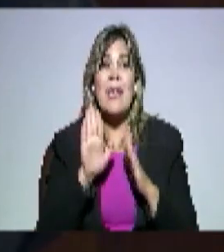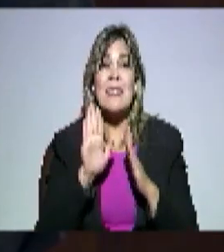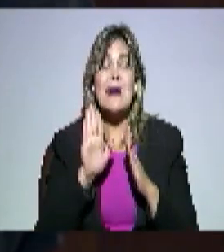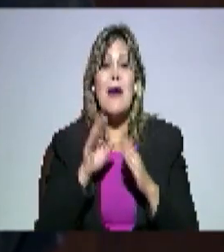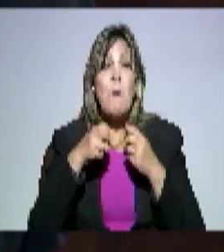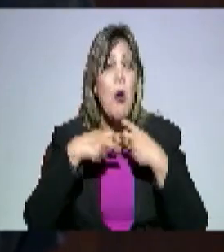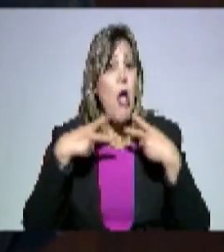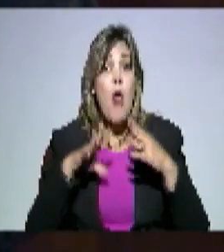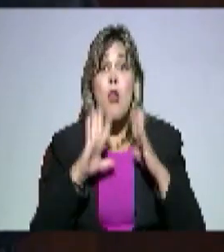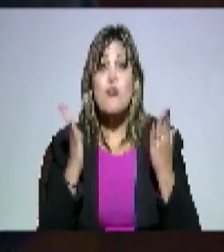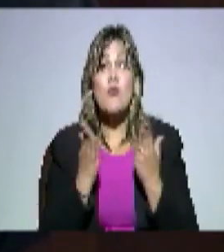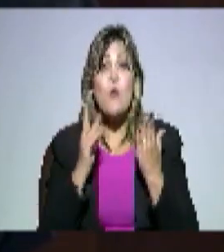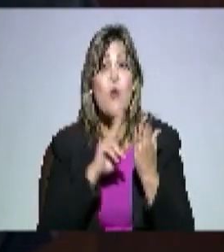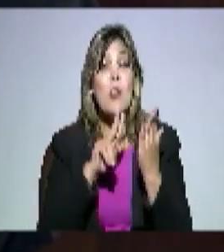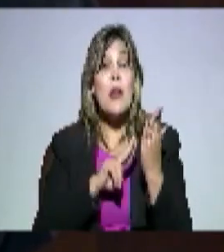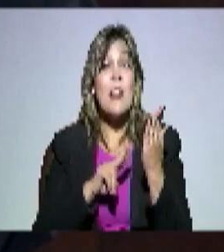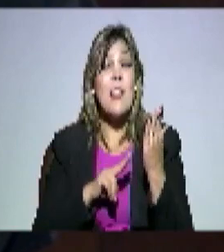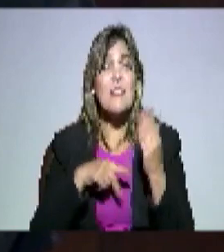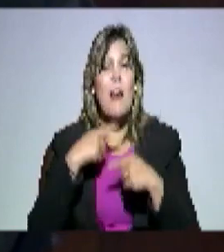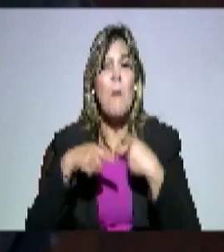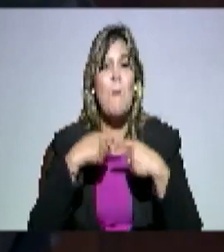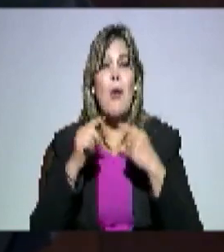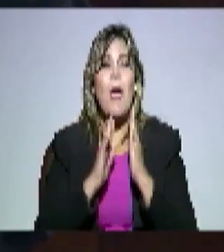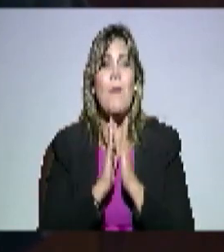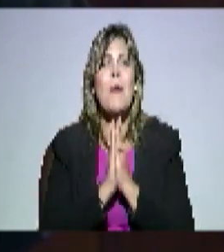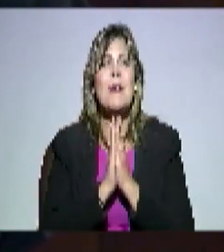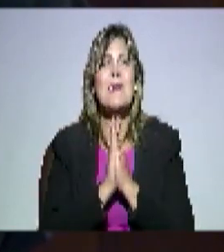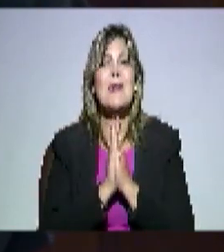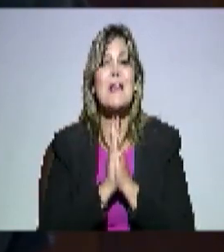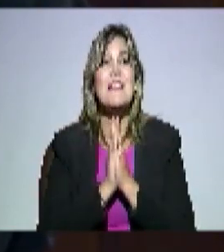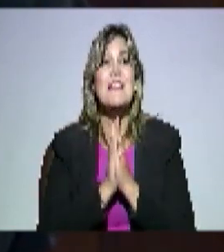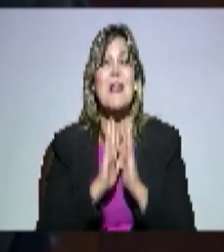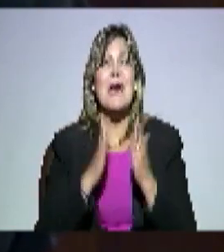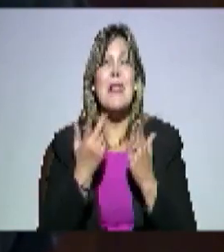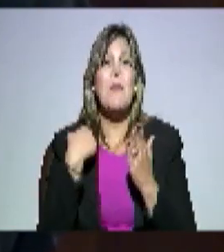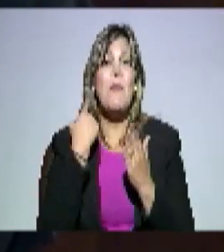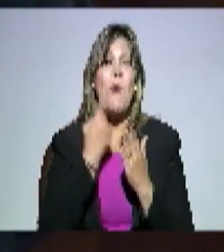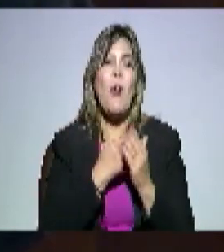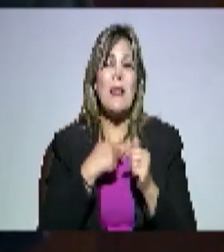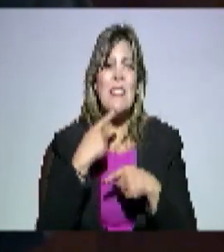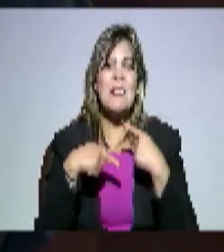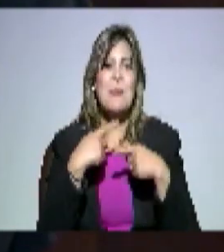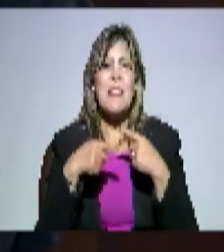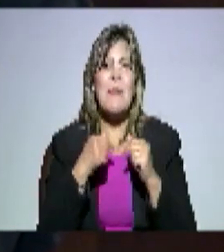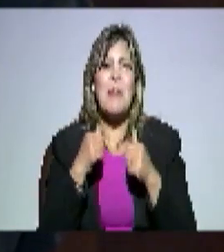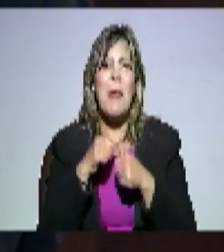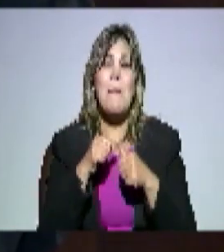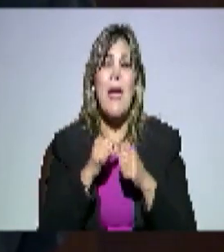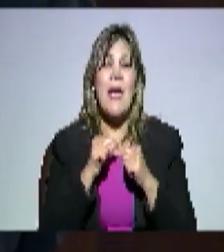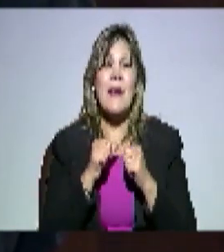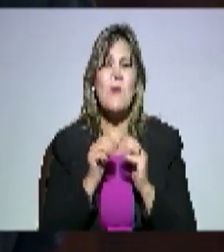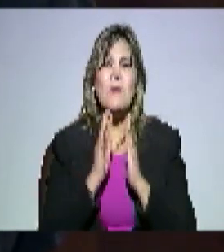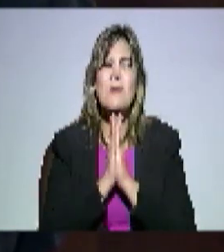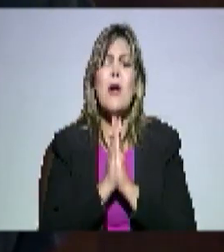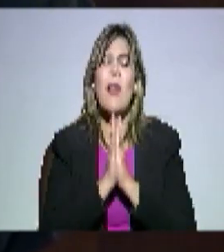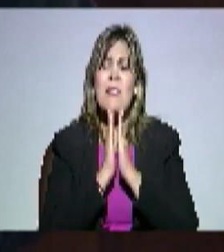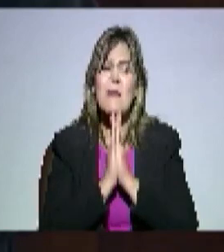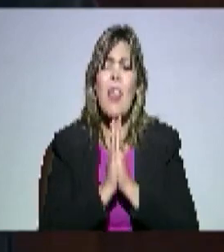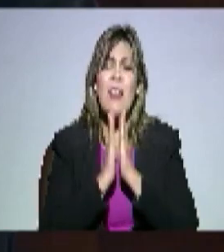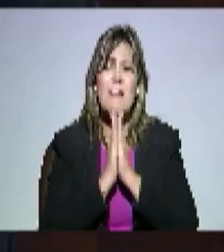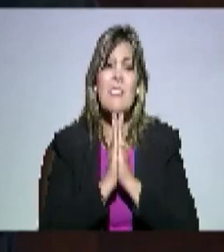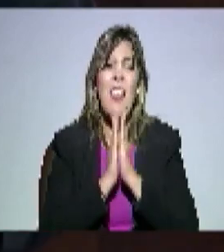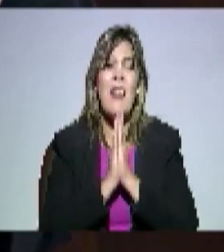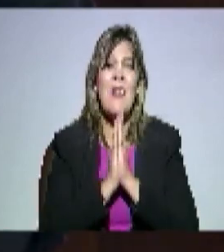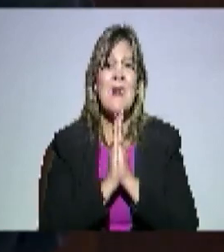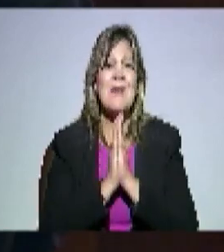يخلص كل دول يقوم مكمل على صلوات ابو غلمسيس صلوات الكتاب المقدس الباقيه ويقعد يصليها ويقعد